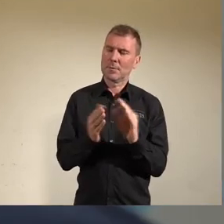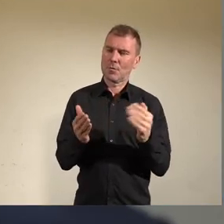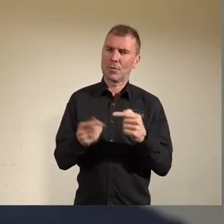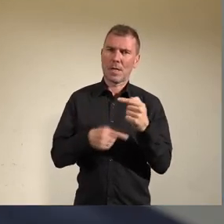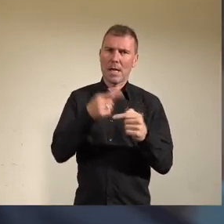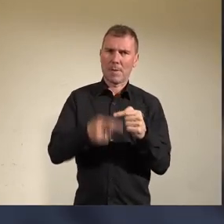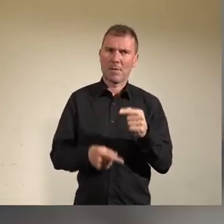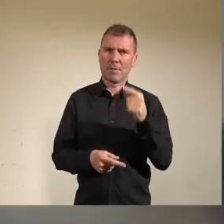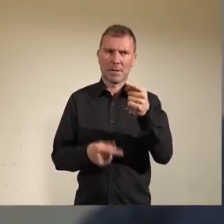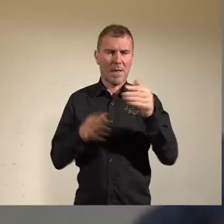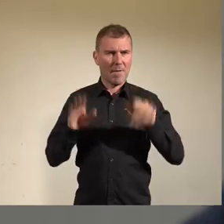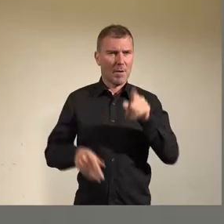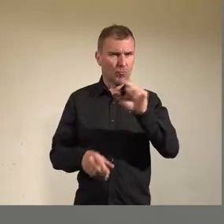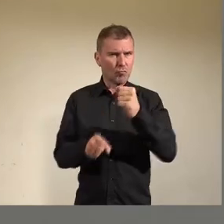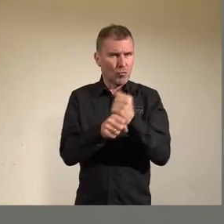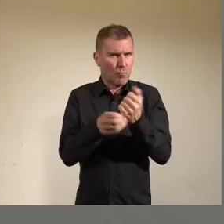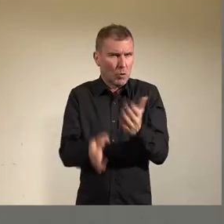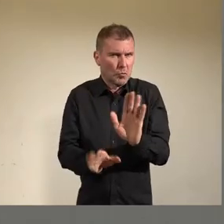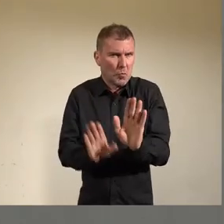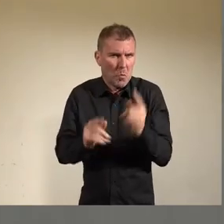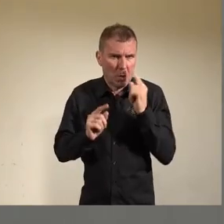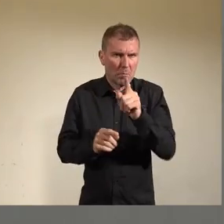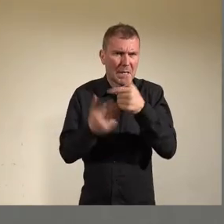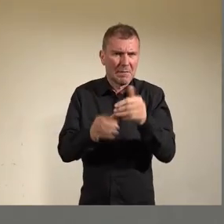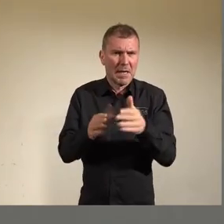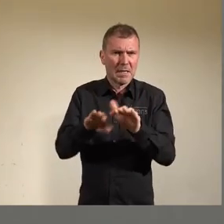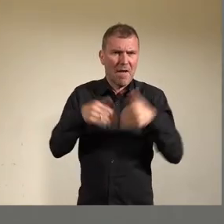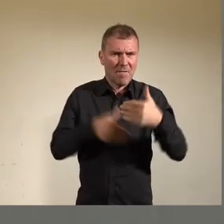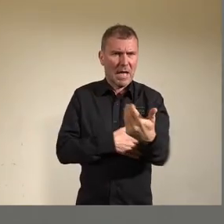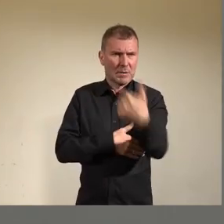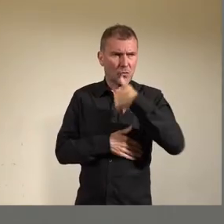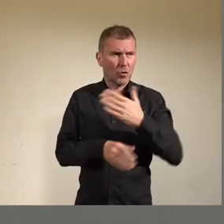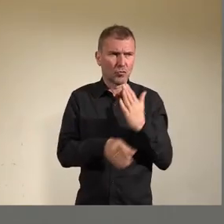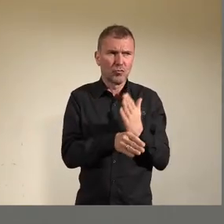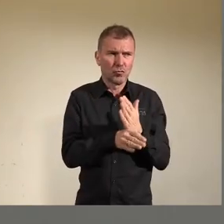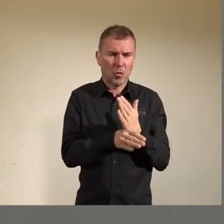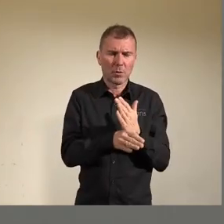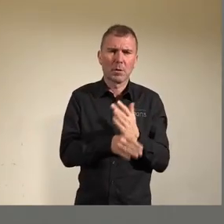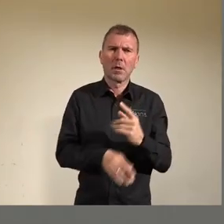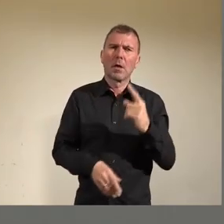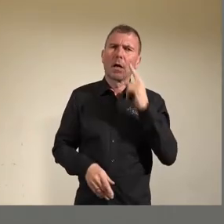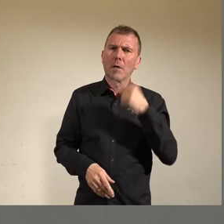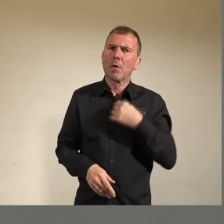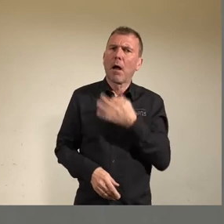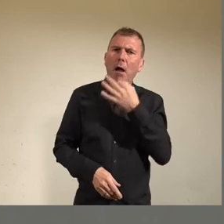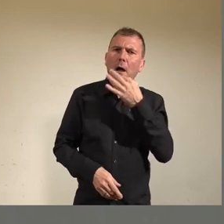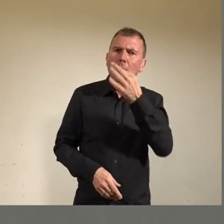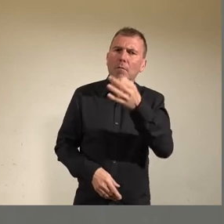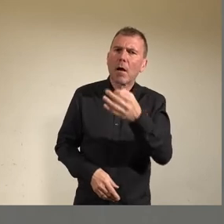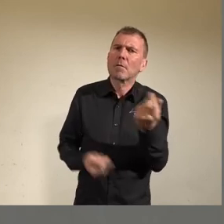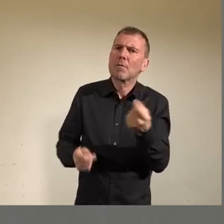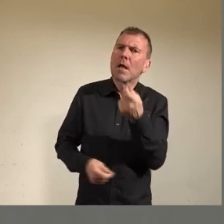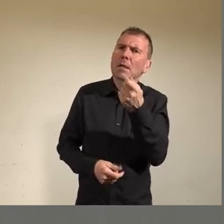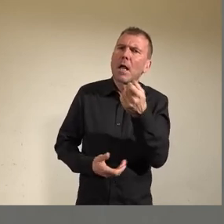in dem Fall scheinbar so gemacht haben. Ich glaube, Sie waren bei uns in der Fraktion. Ich glaube auch, dass Sie da gefragt wurden, mit was so zu rechnen